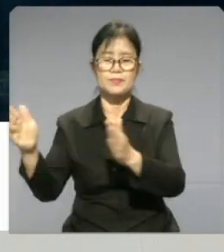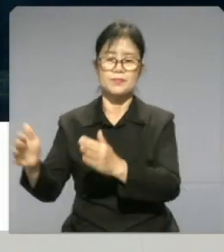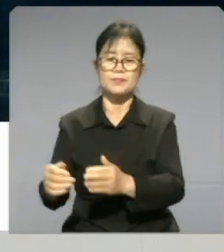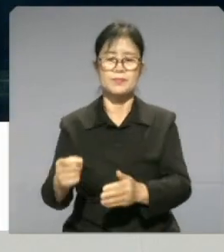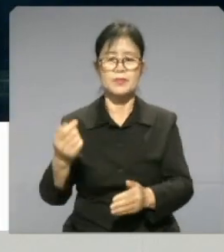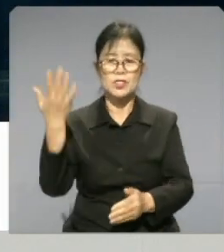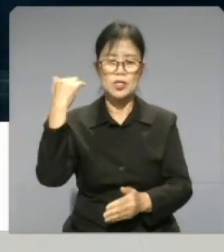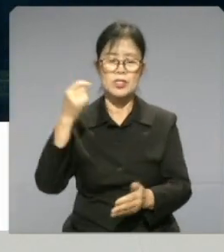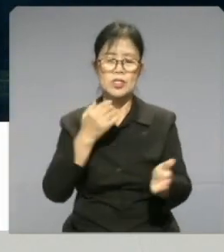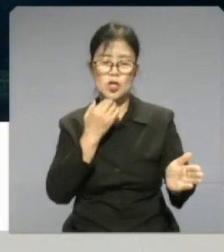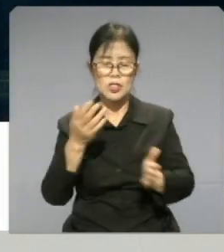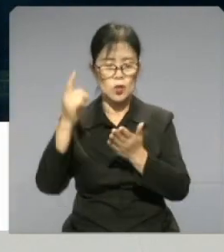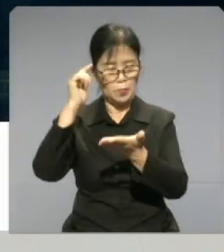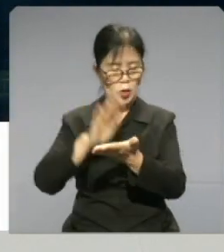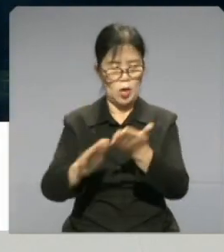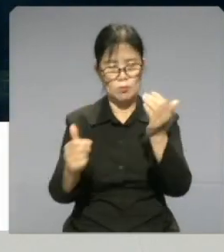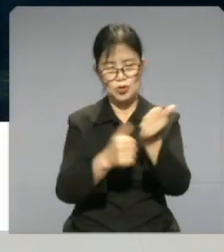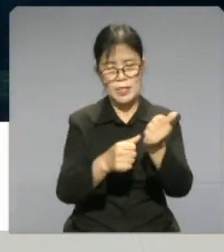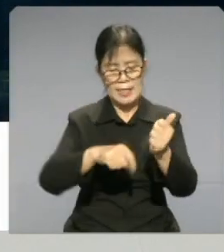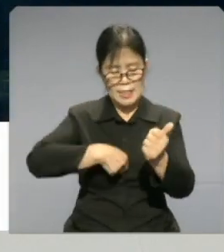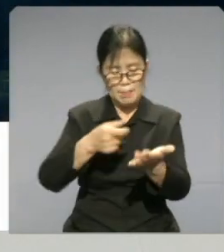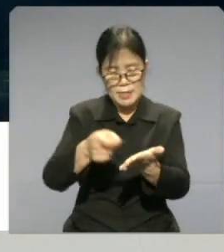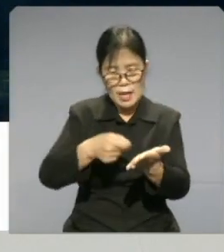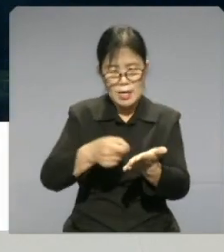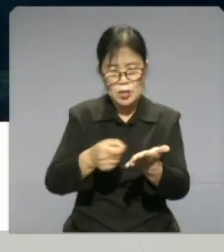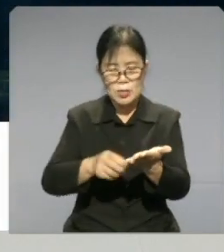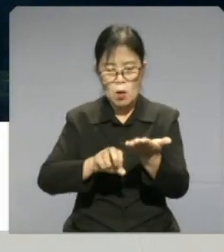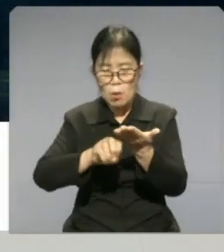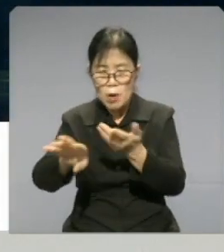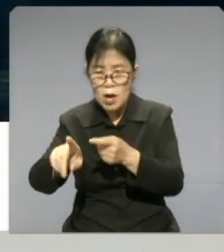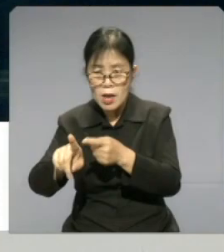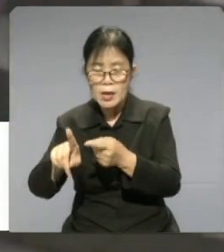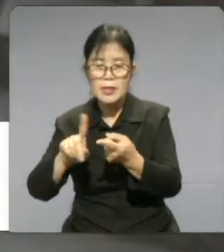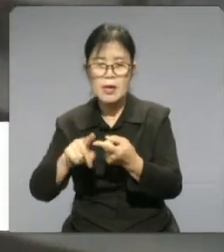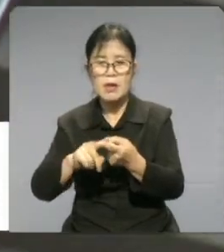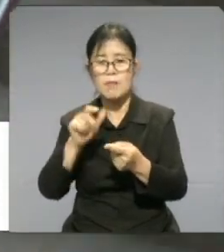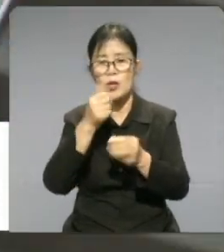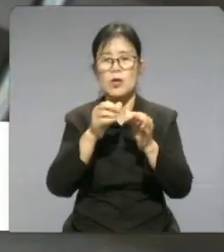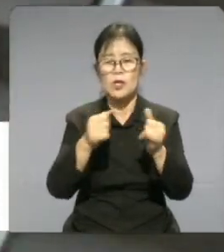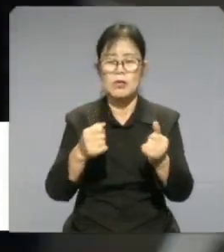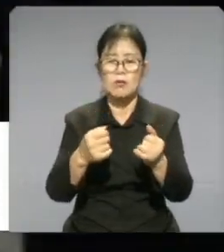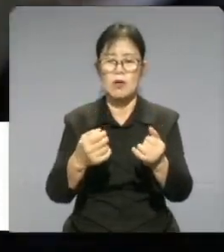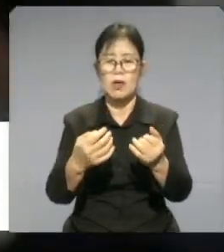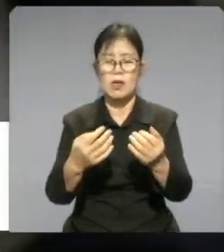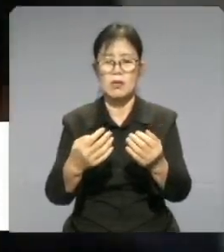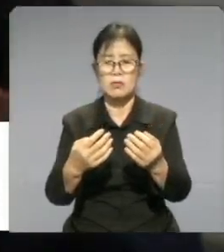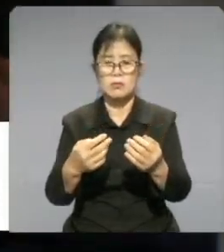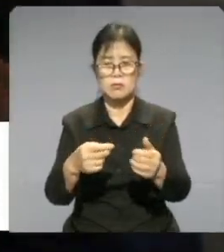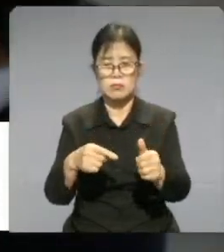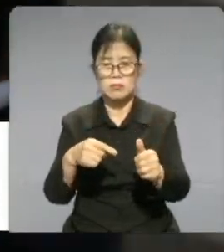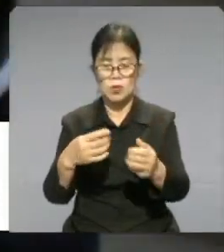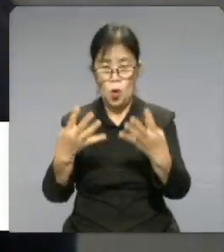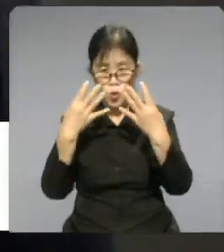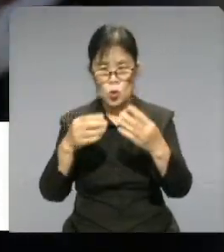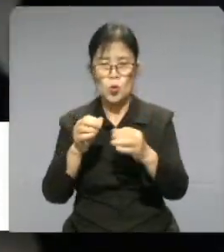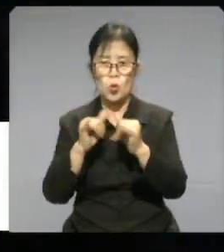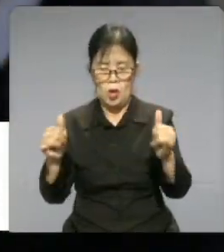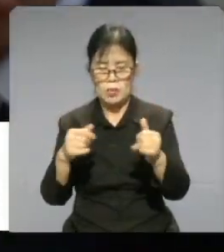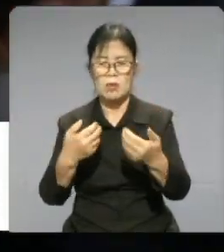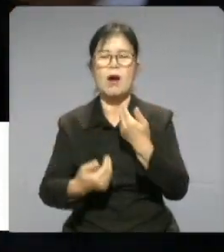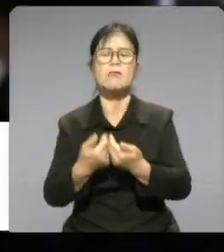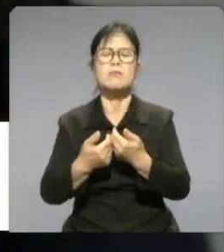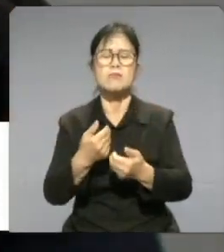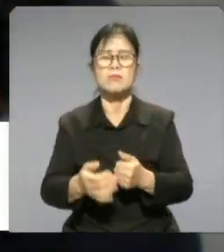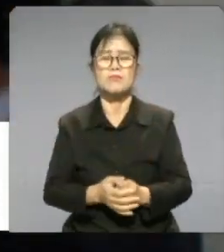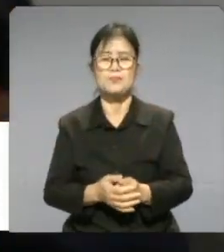이화영 전 경기도 평화부지사가 쓴 자필 탄원서 반출을 두고 변호인과 교도관이 법정에서 갈등을 빚었습니다.